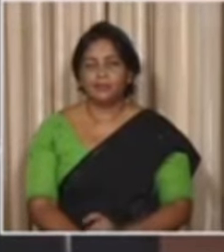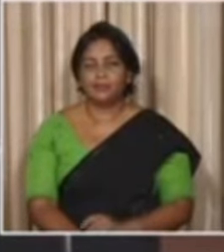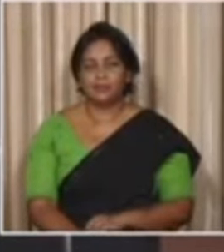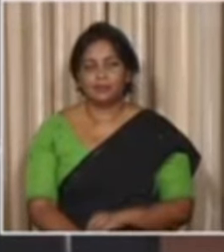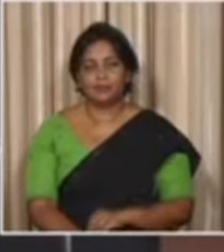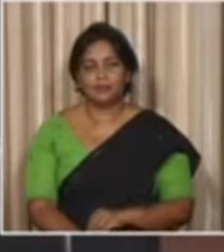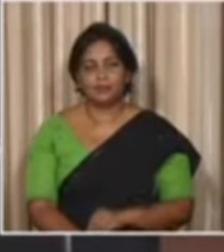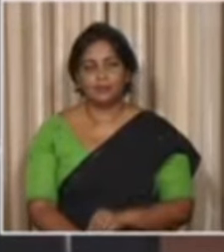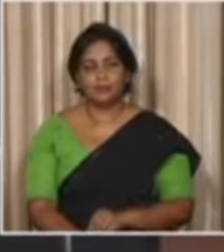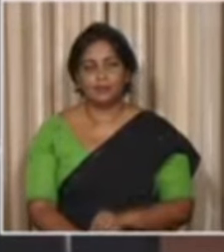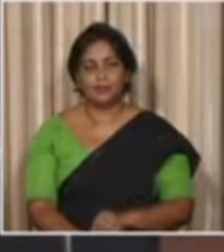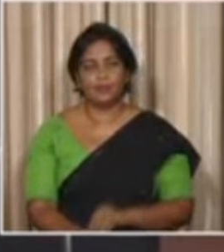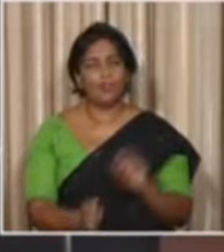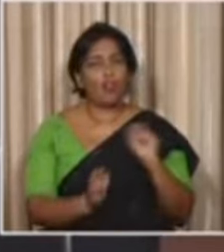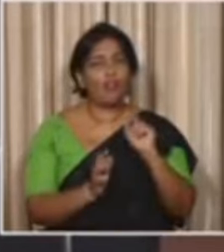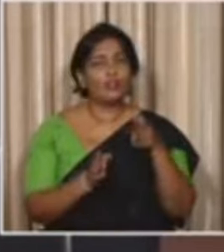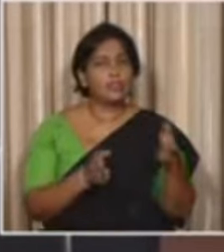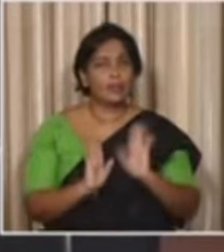මේ කච්චරියක් නෙමෙයි